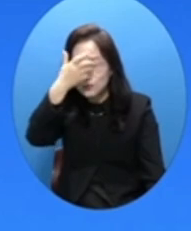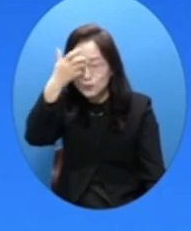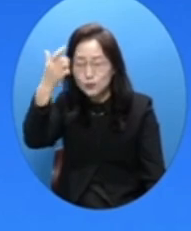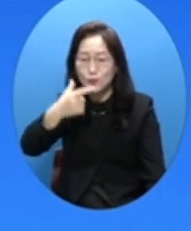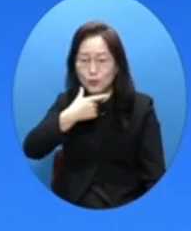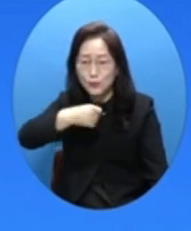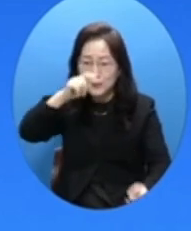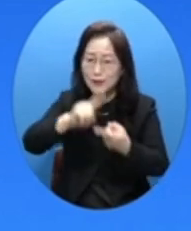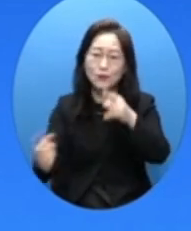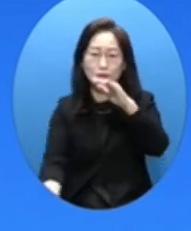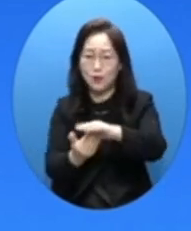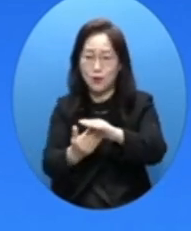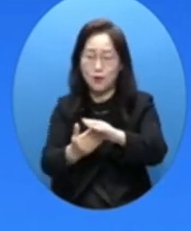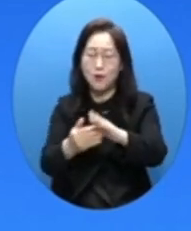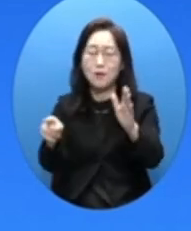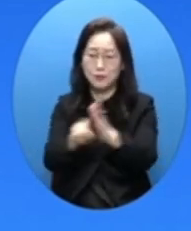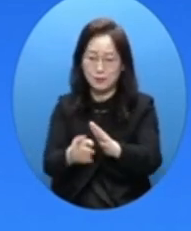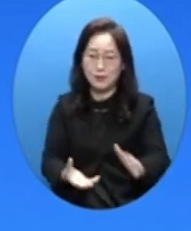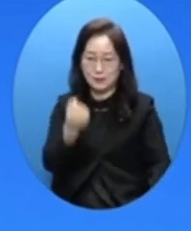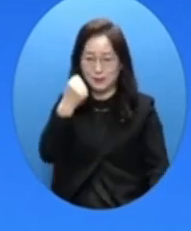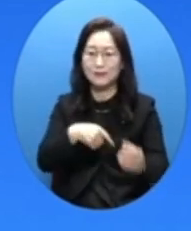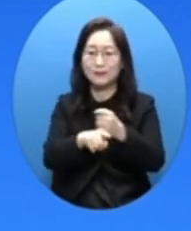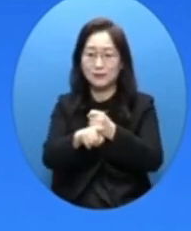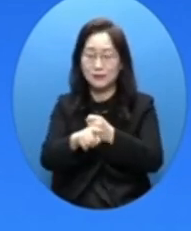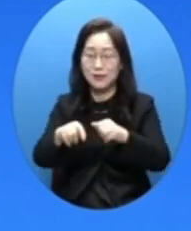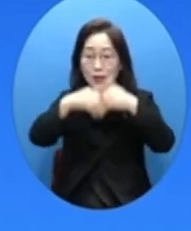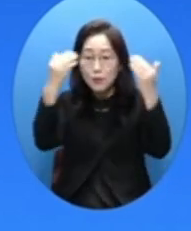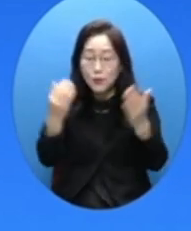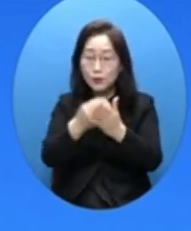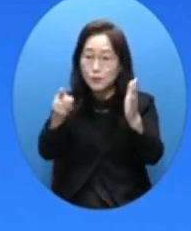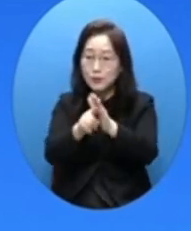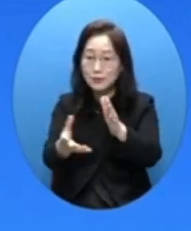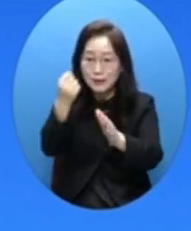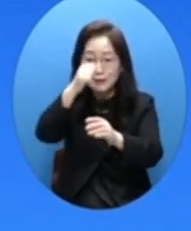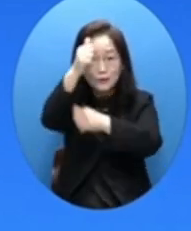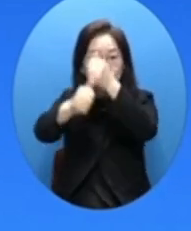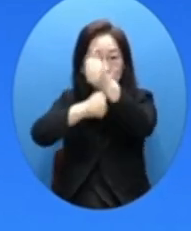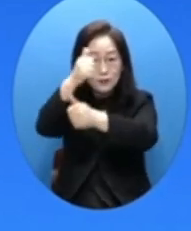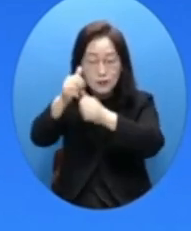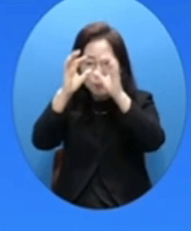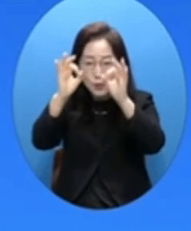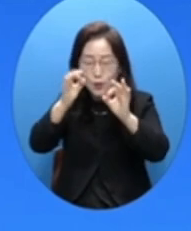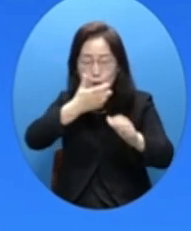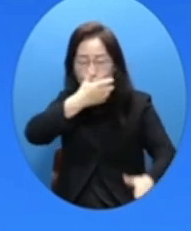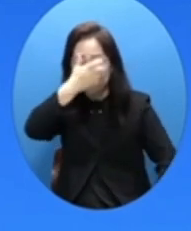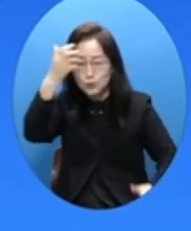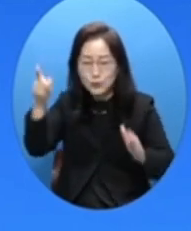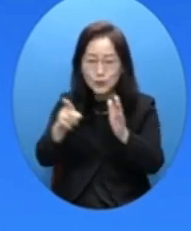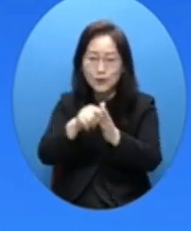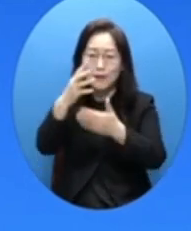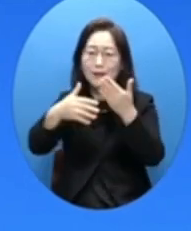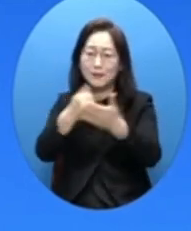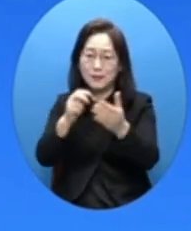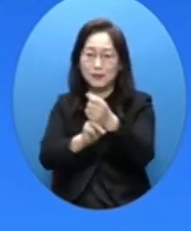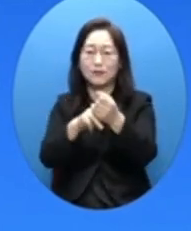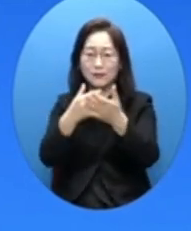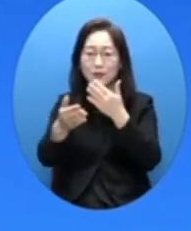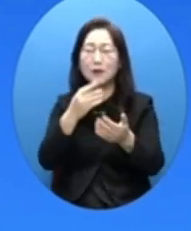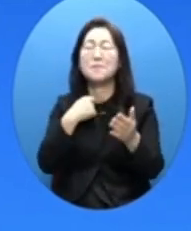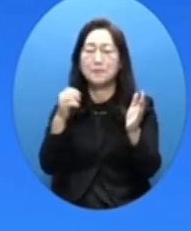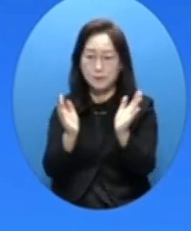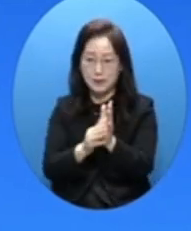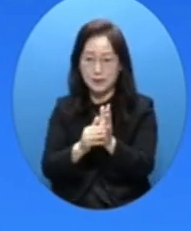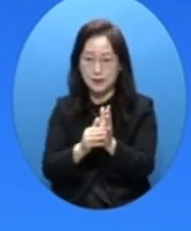이루어진 것처럼 믿는 것입니다 모든 믿음의 조상들이 꿈꾸고 믿고 하나님의 기적을 체험했습니다 그래서